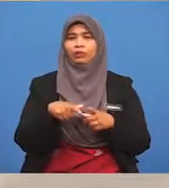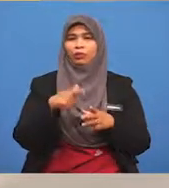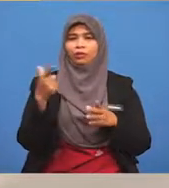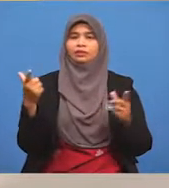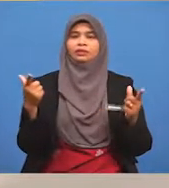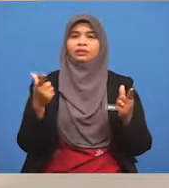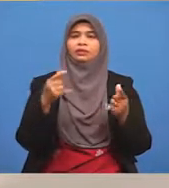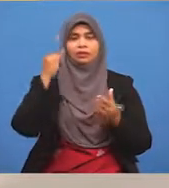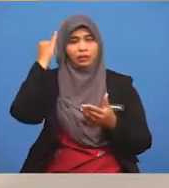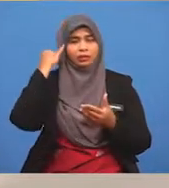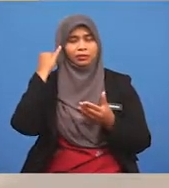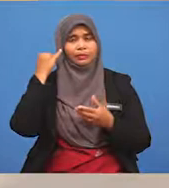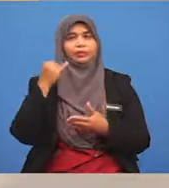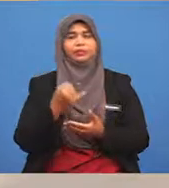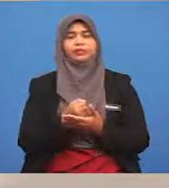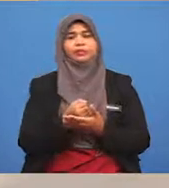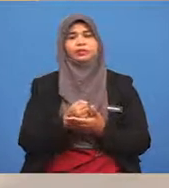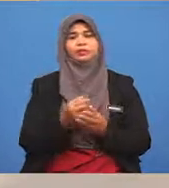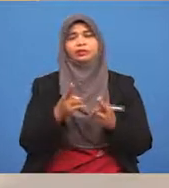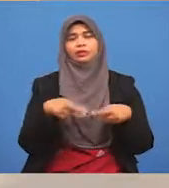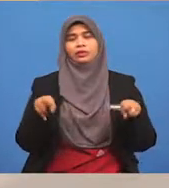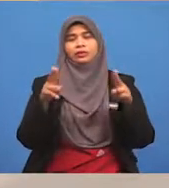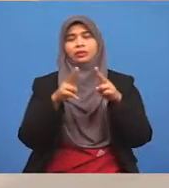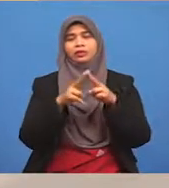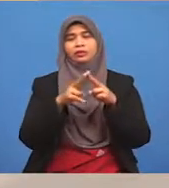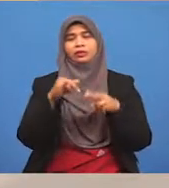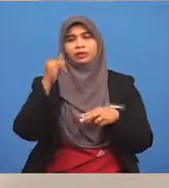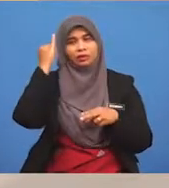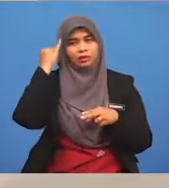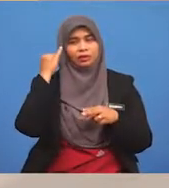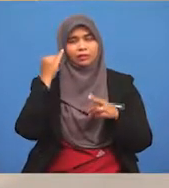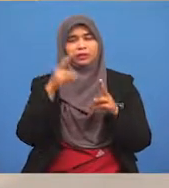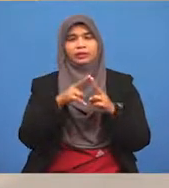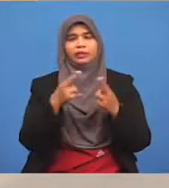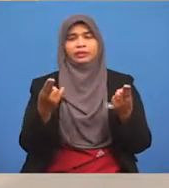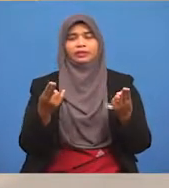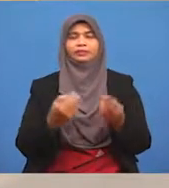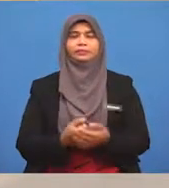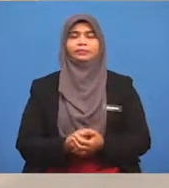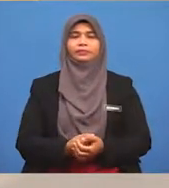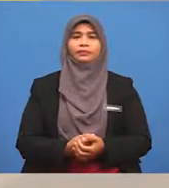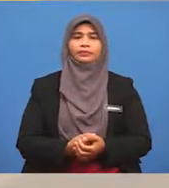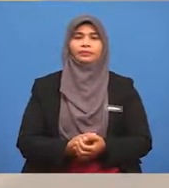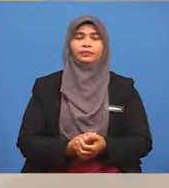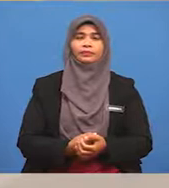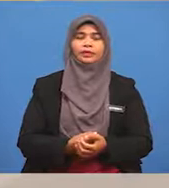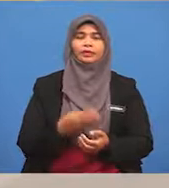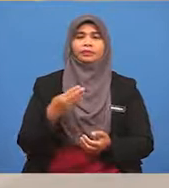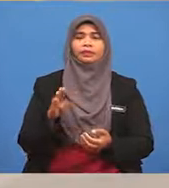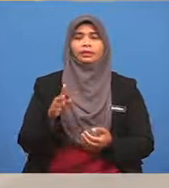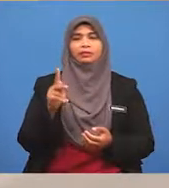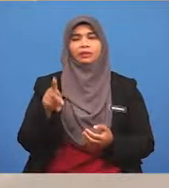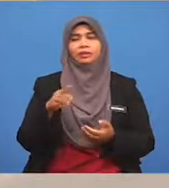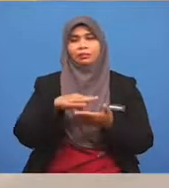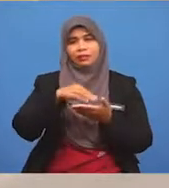pengetahuan, terutamanya mengenai hadis dan periwayatannya. Beliau pernah berguru